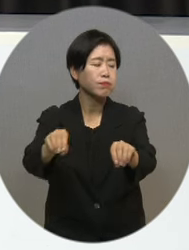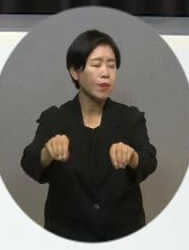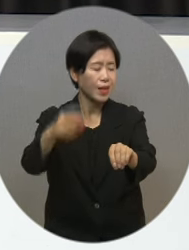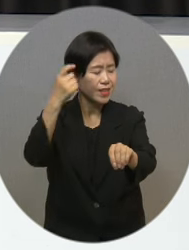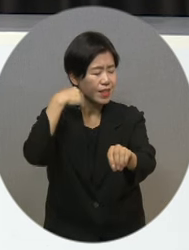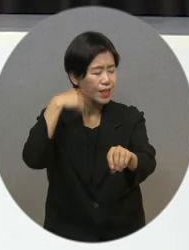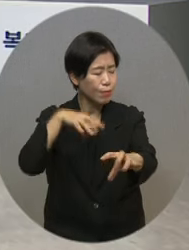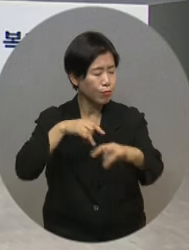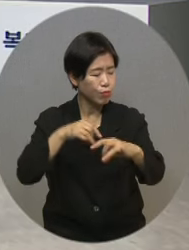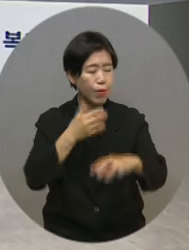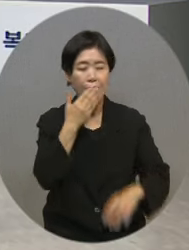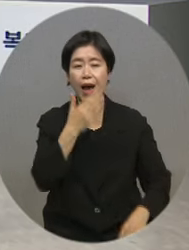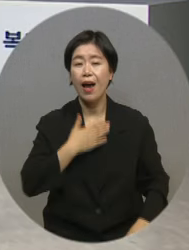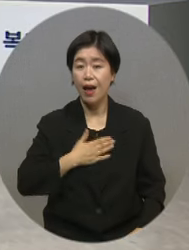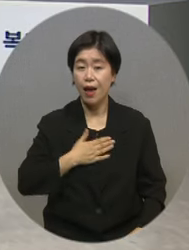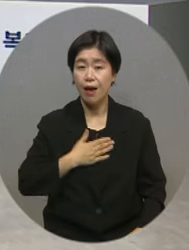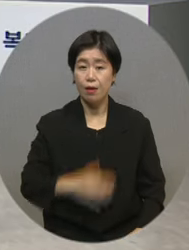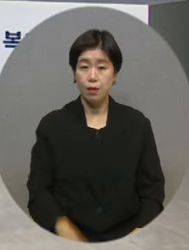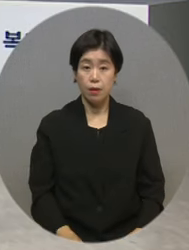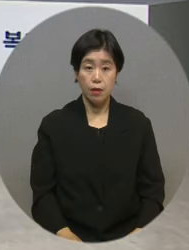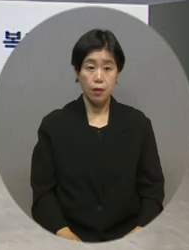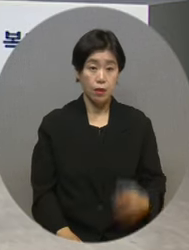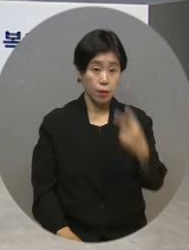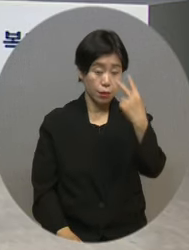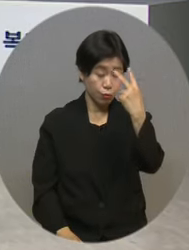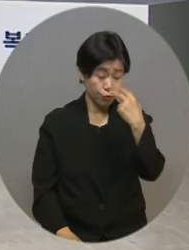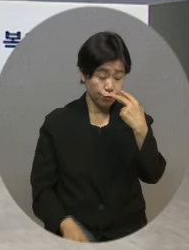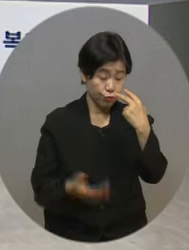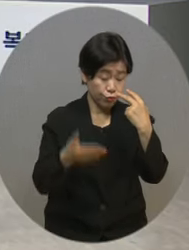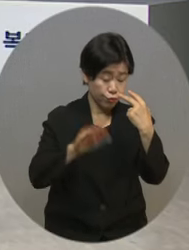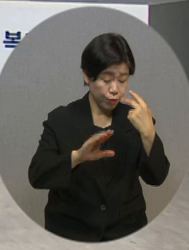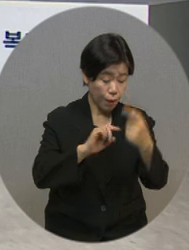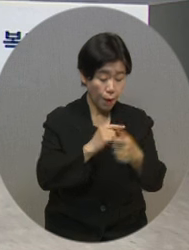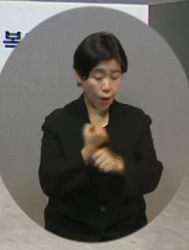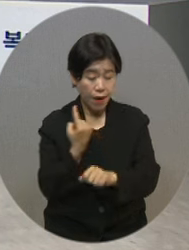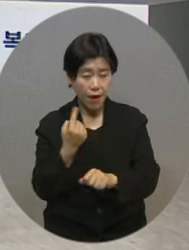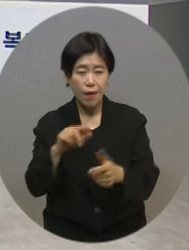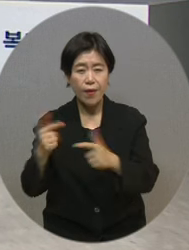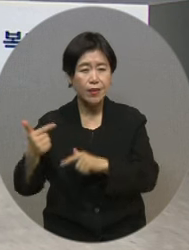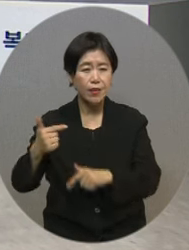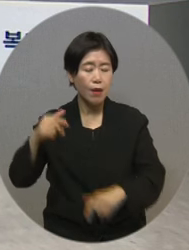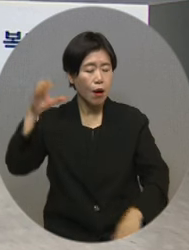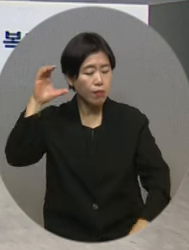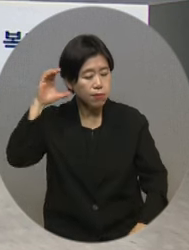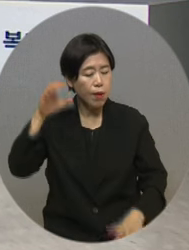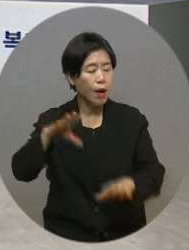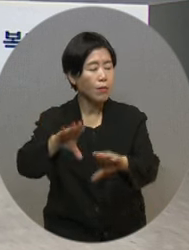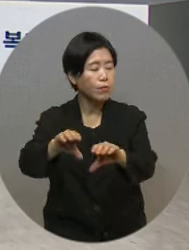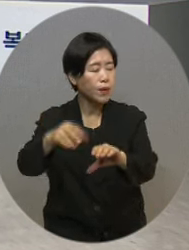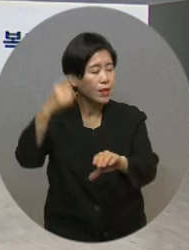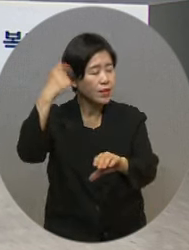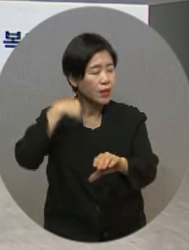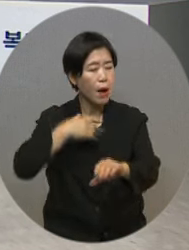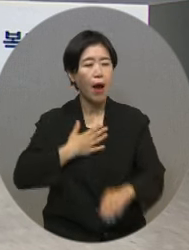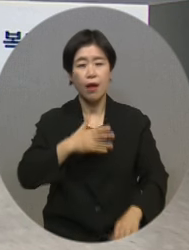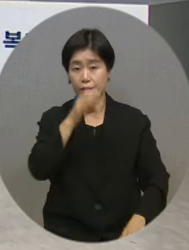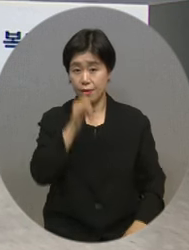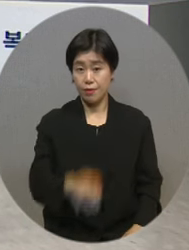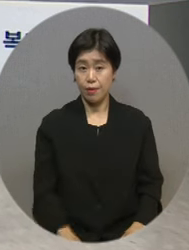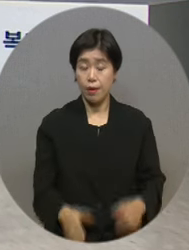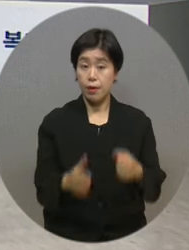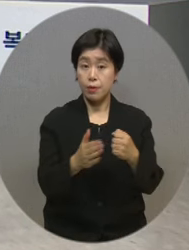또 느껴보고, 시각으로 못 보는 것이지, 여러분들이 시각장애인들을 만났을 때,